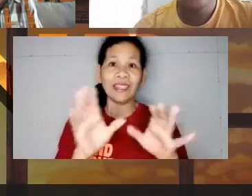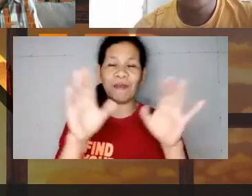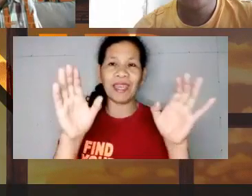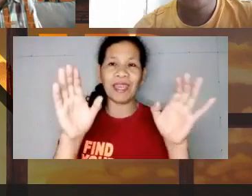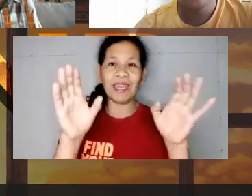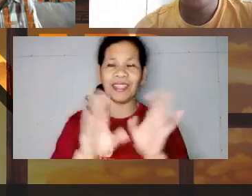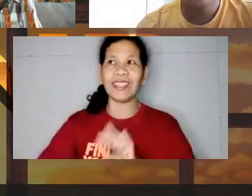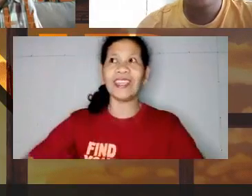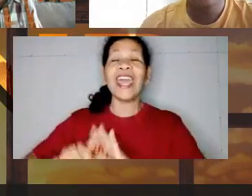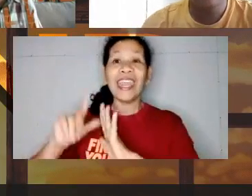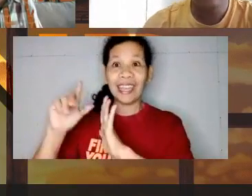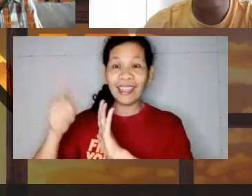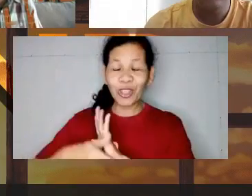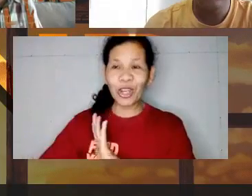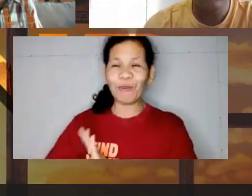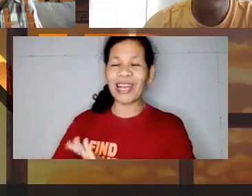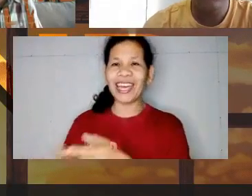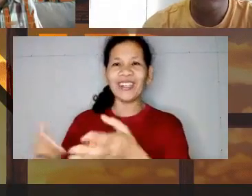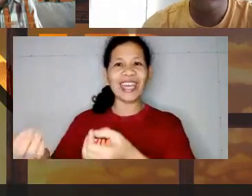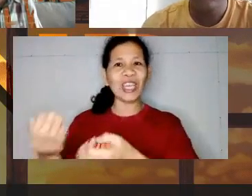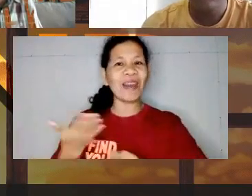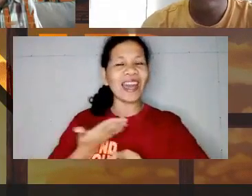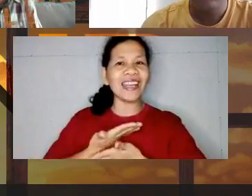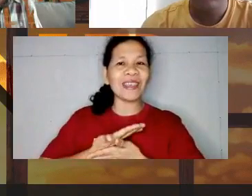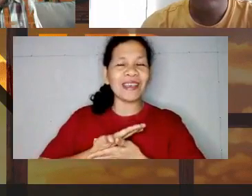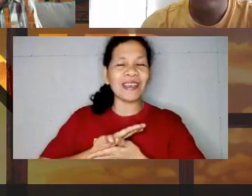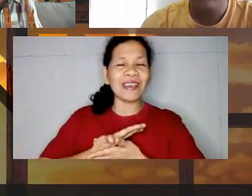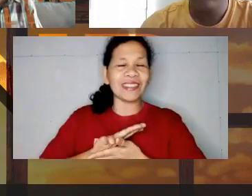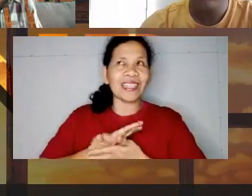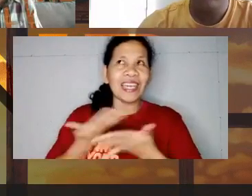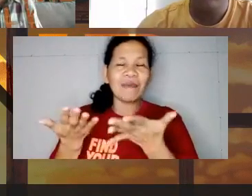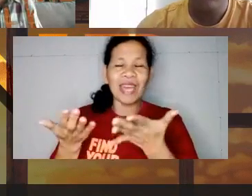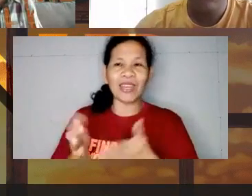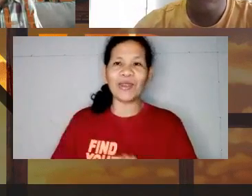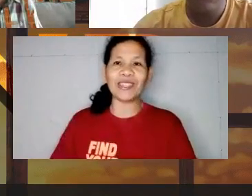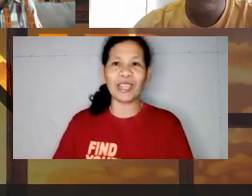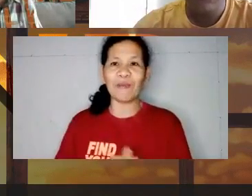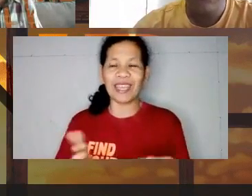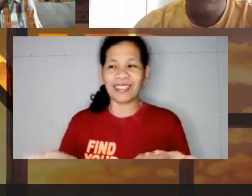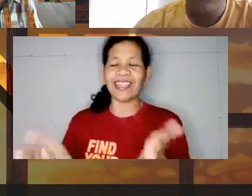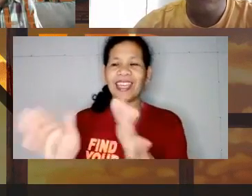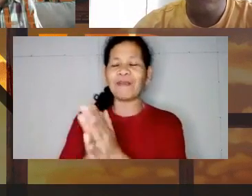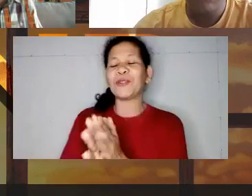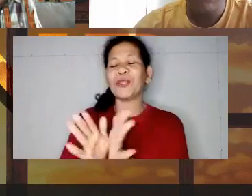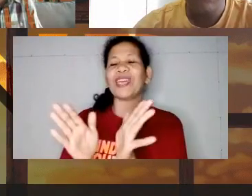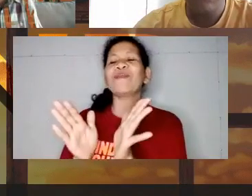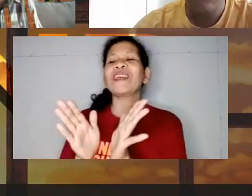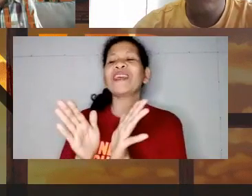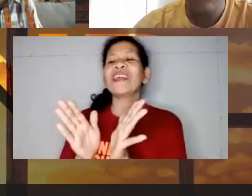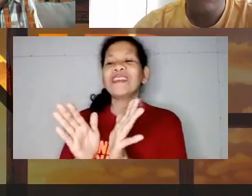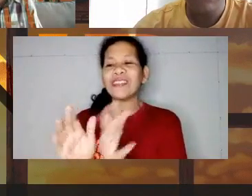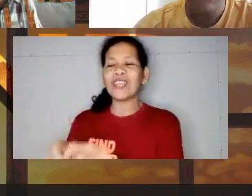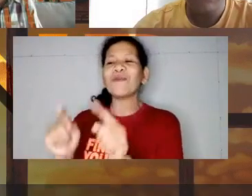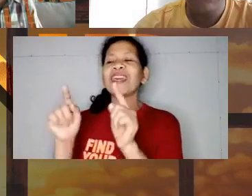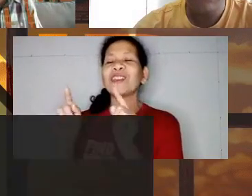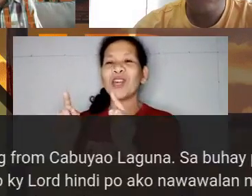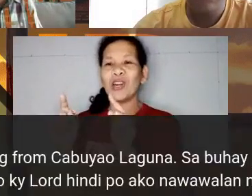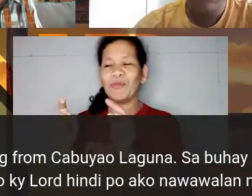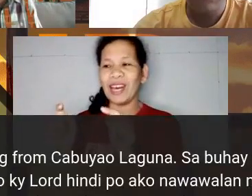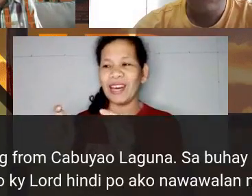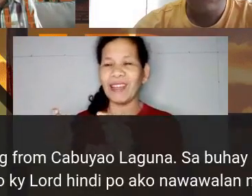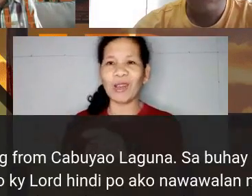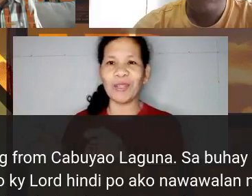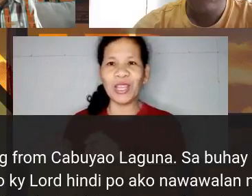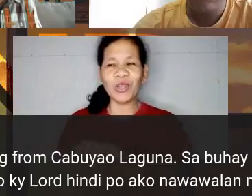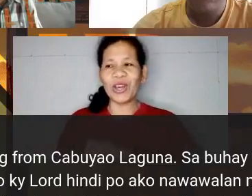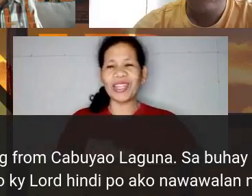ay walang certificate. And then later, magkakaroon tayo tanggap tayo ng certificate, nakalagay pa doon ay certificate